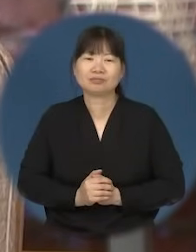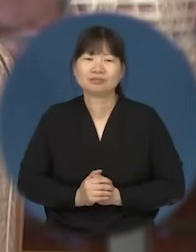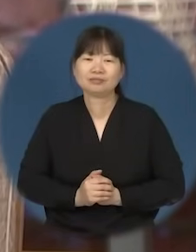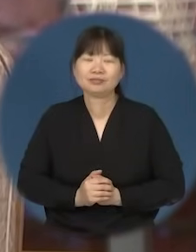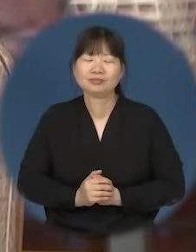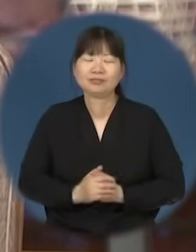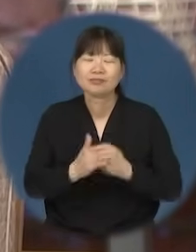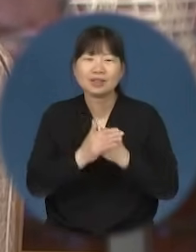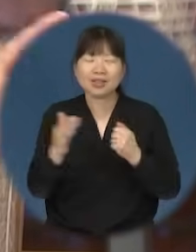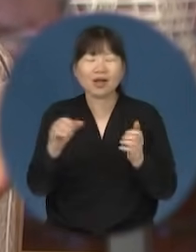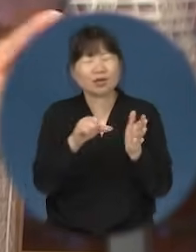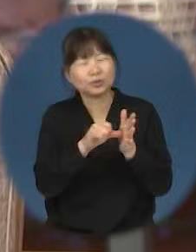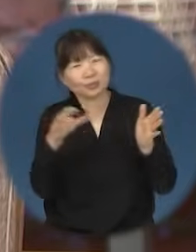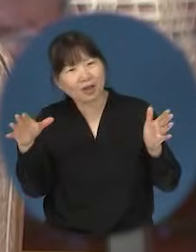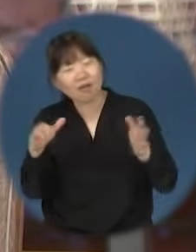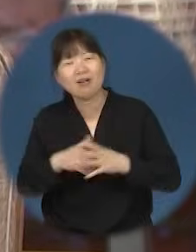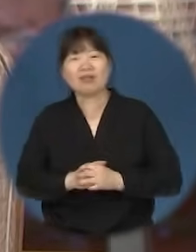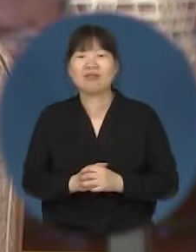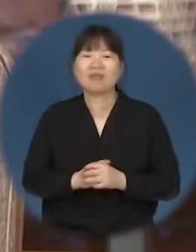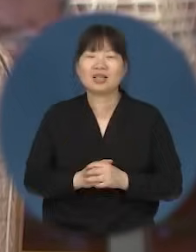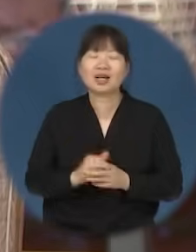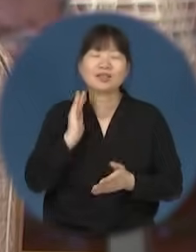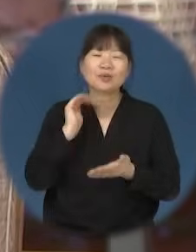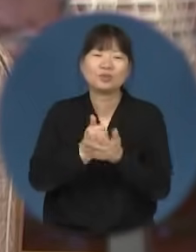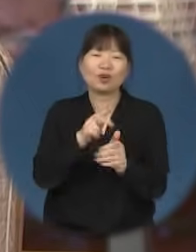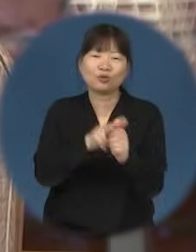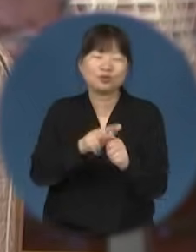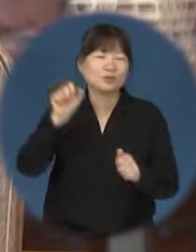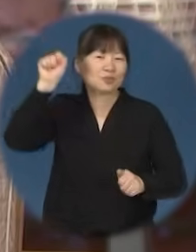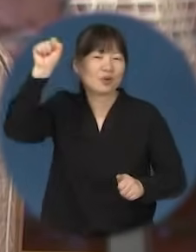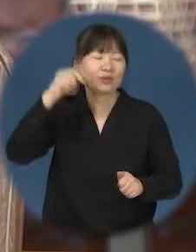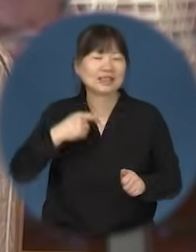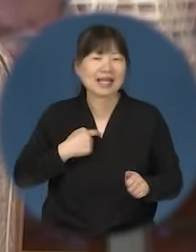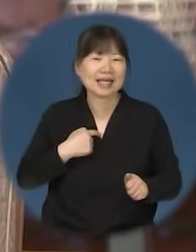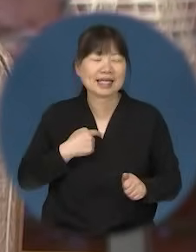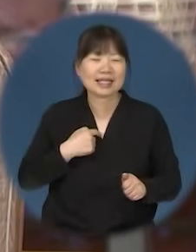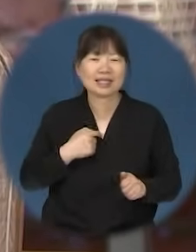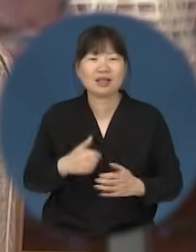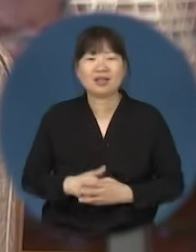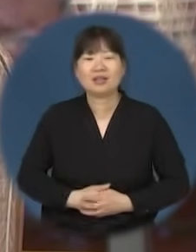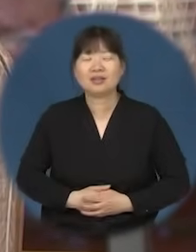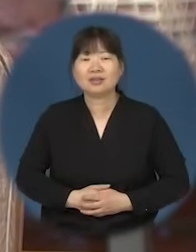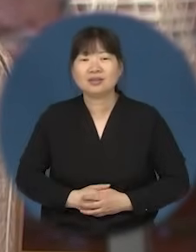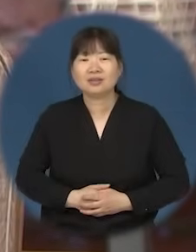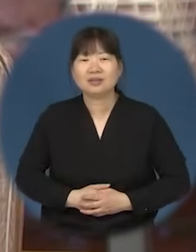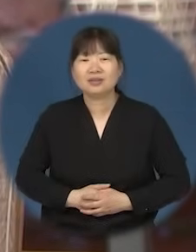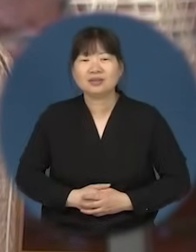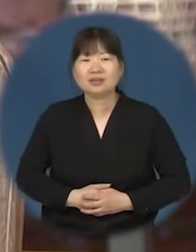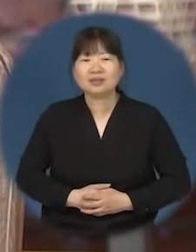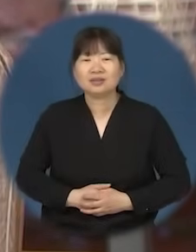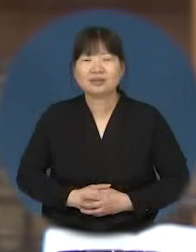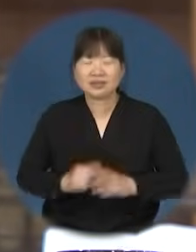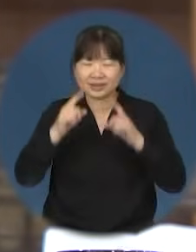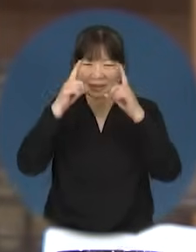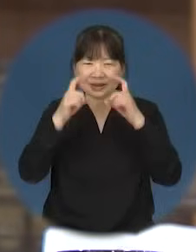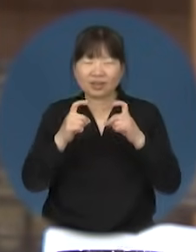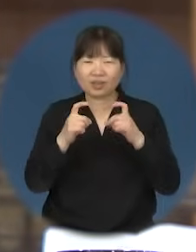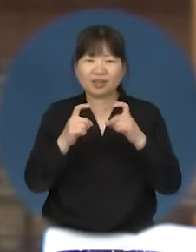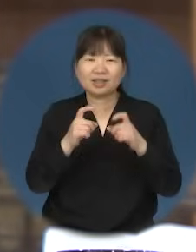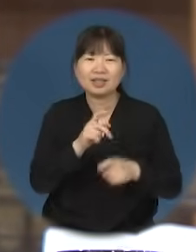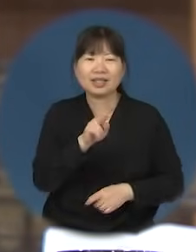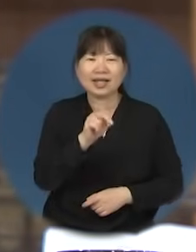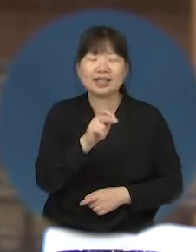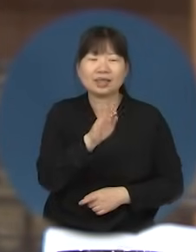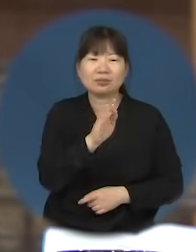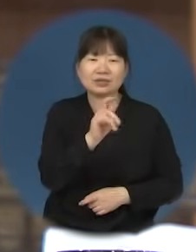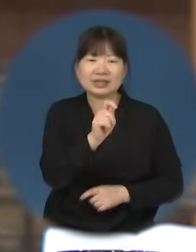그래서 뭐 유명 뭐 대선 후보는 뭐 자기가 찍은 거를 NFT화를 해서 팔겠다. 그래서 그걸로